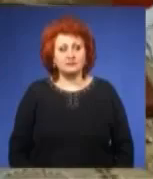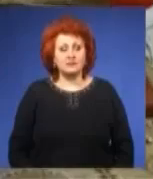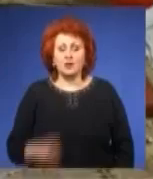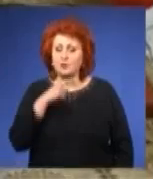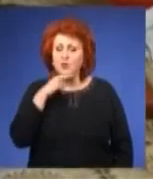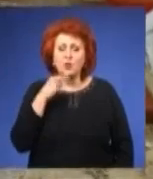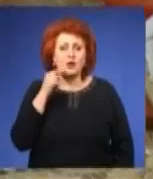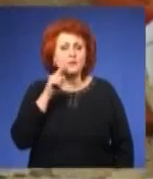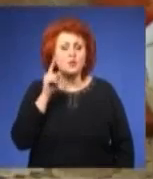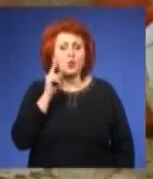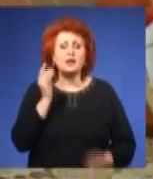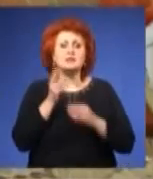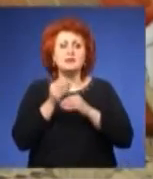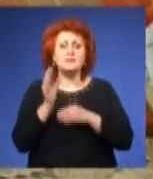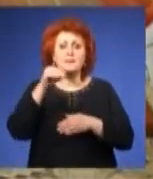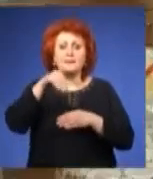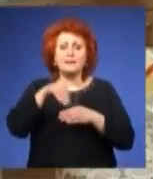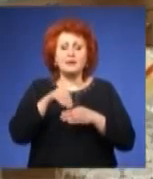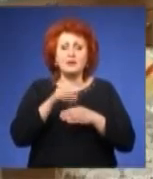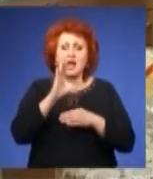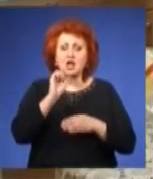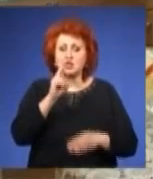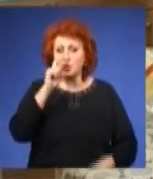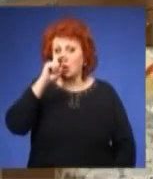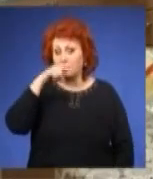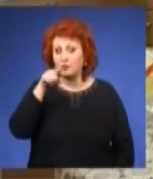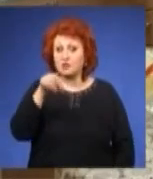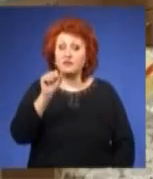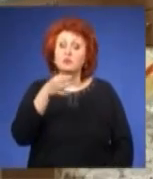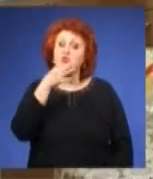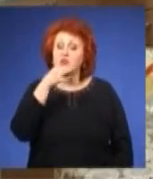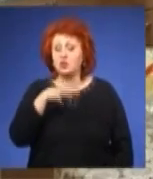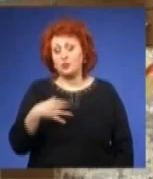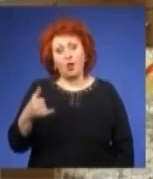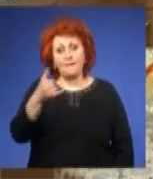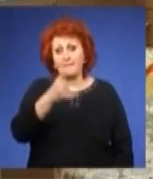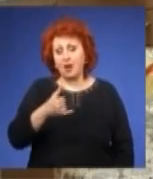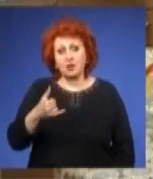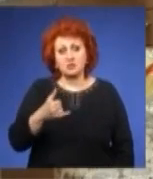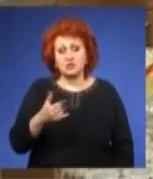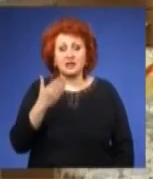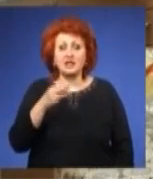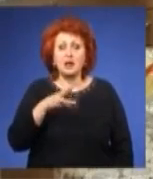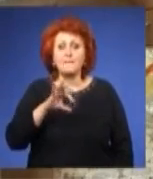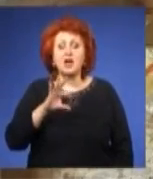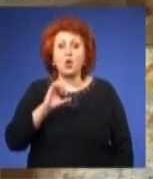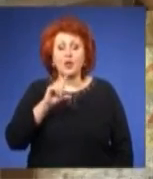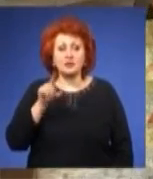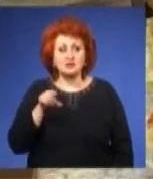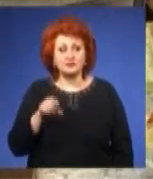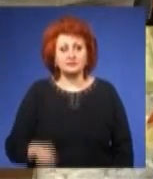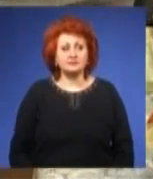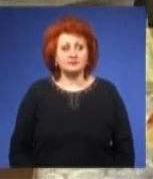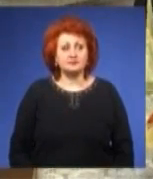немного зелени. Я заправляю салат соком лимона, но вы можете выбрать масло или после майонез.